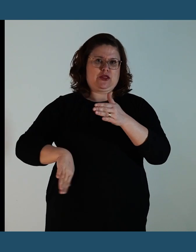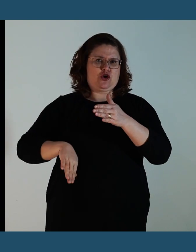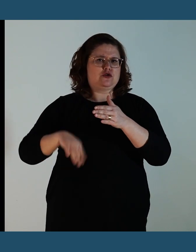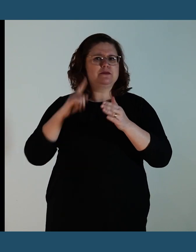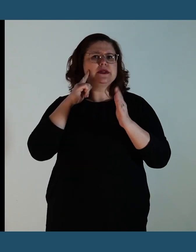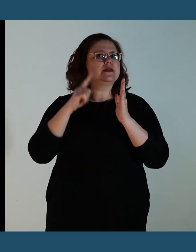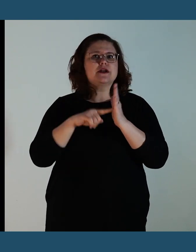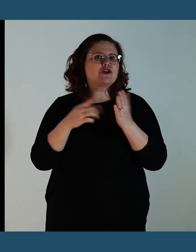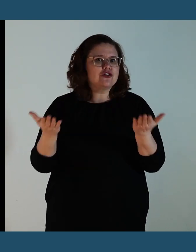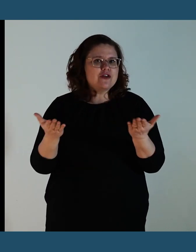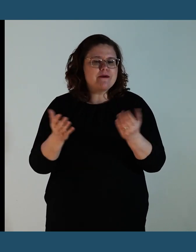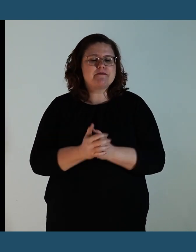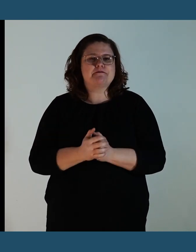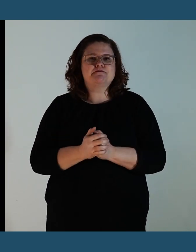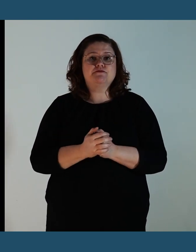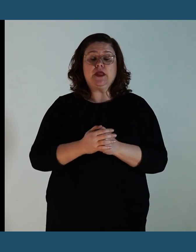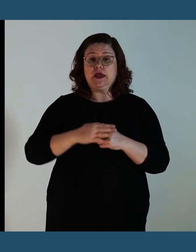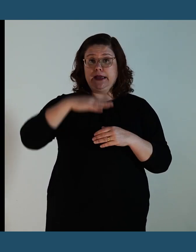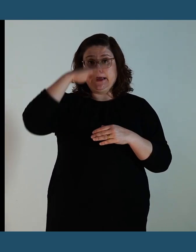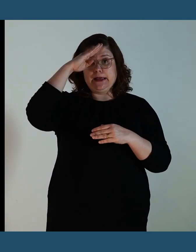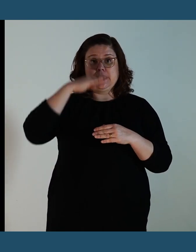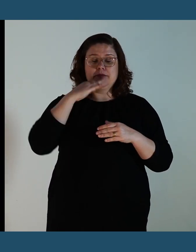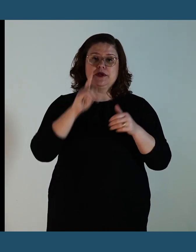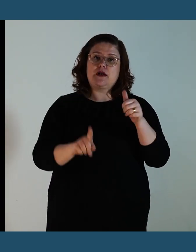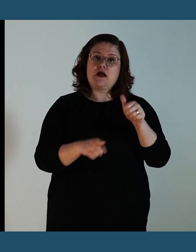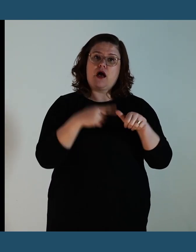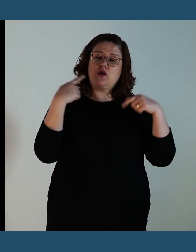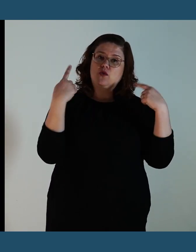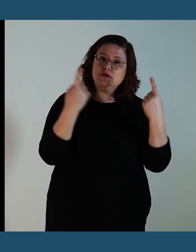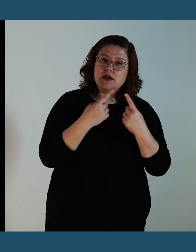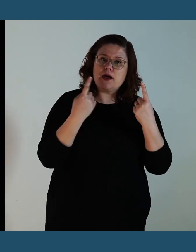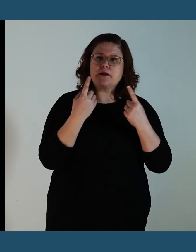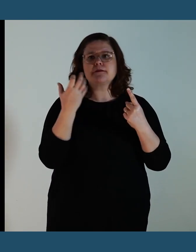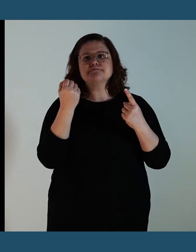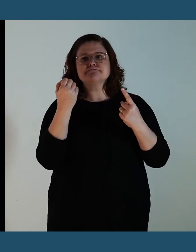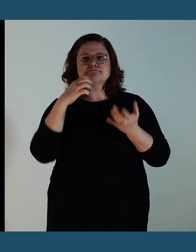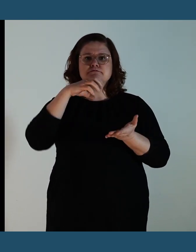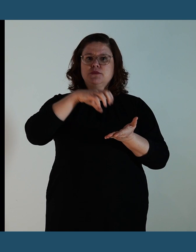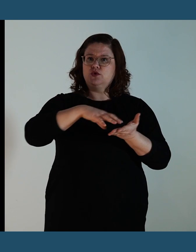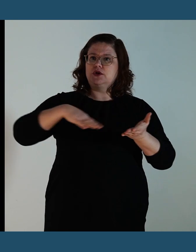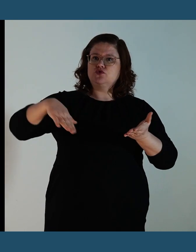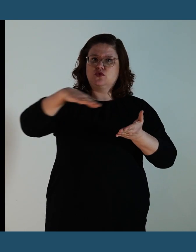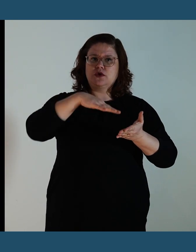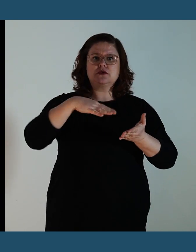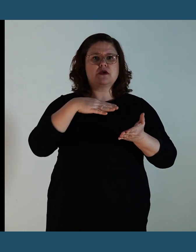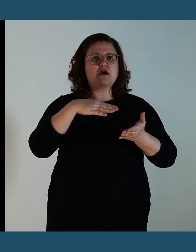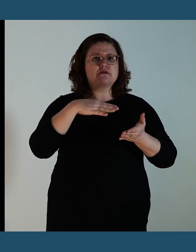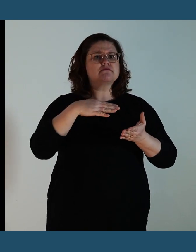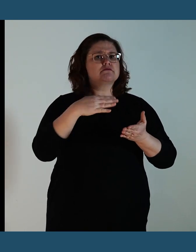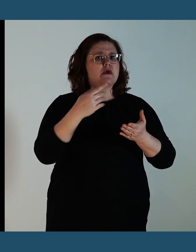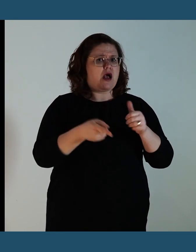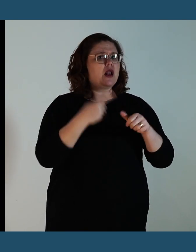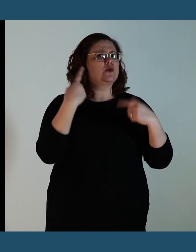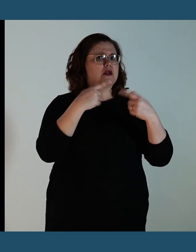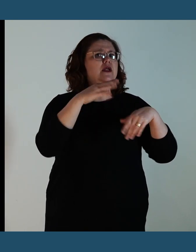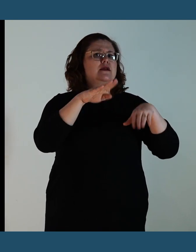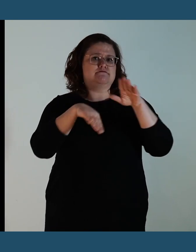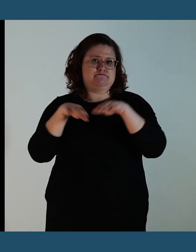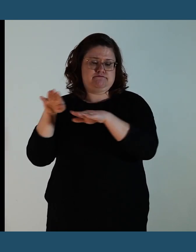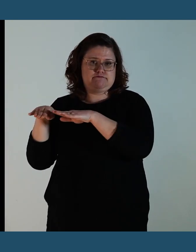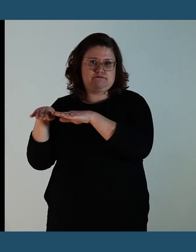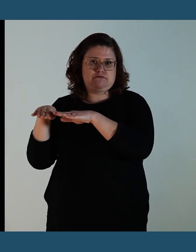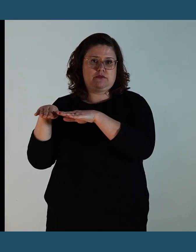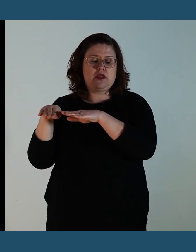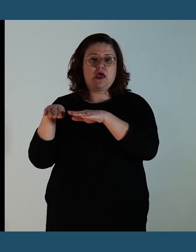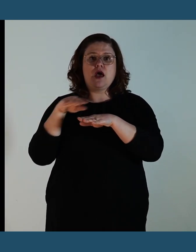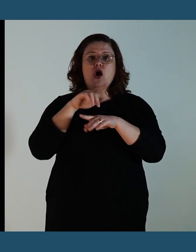tarkoitetaan. Ihmisten lähtökohdat ja mahdollisuudet yhteiskunnassamme ovat erilaisia. Kaikkien